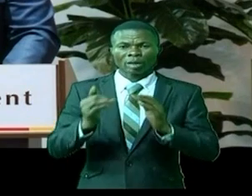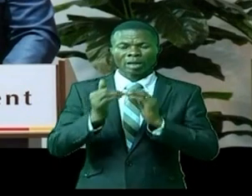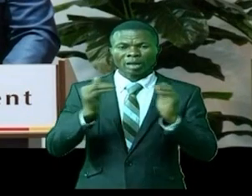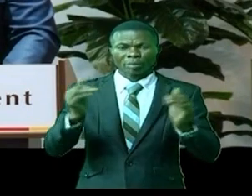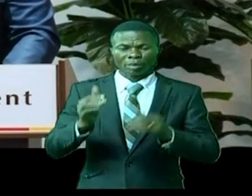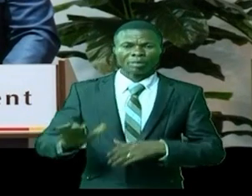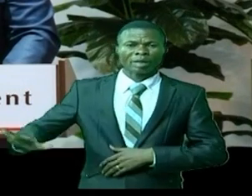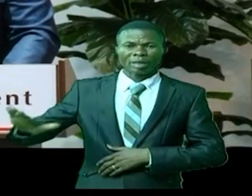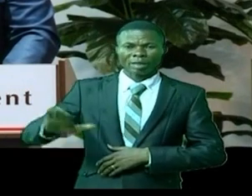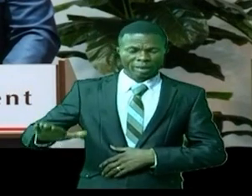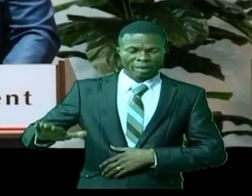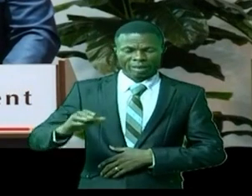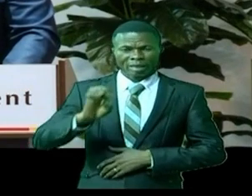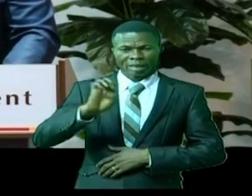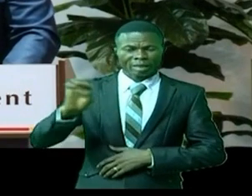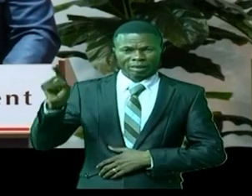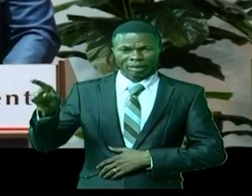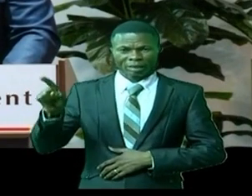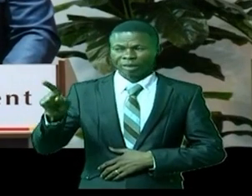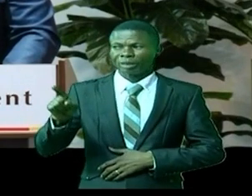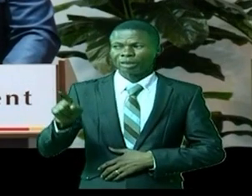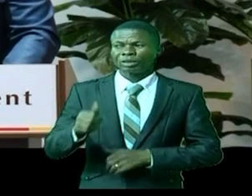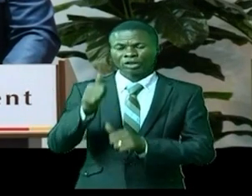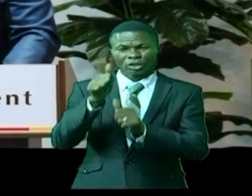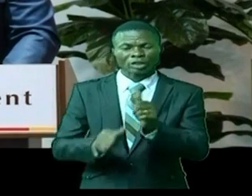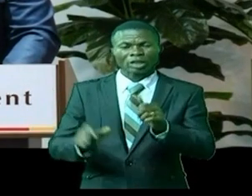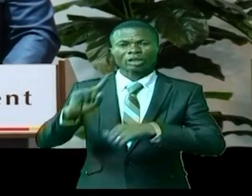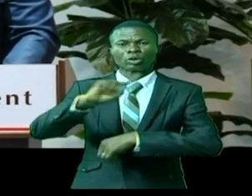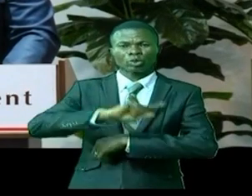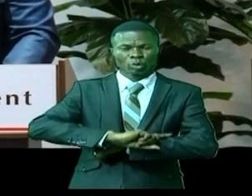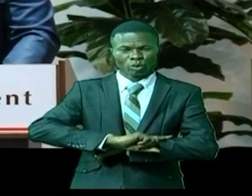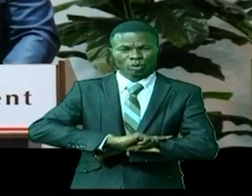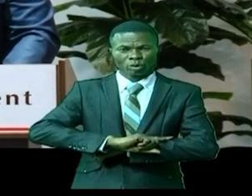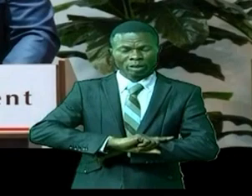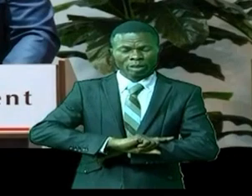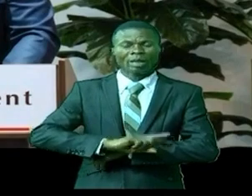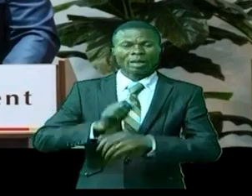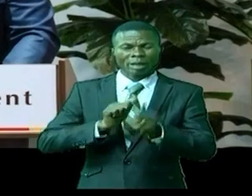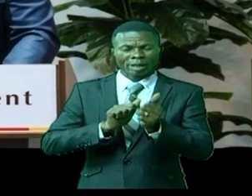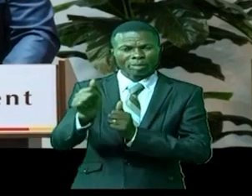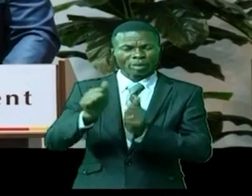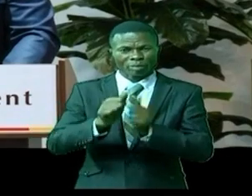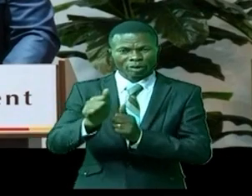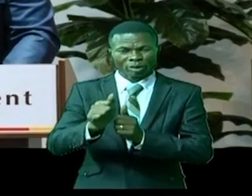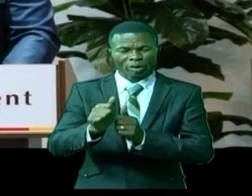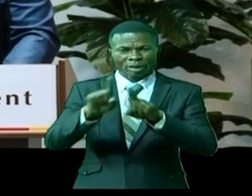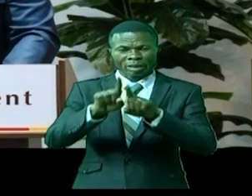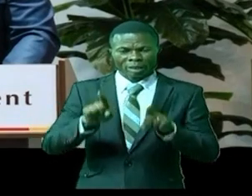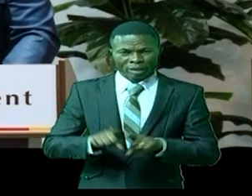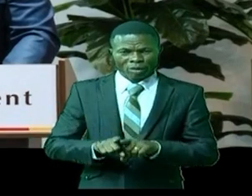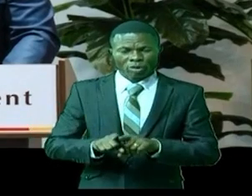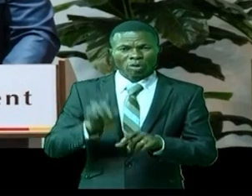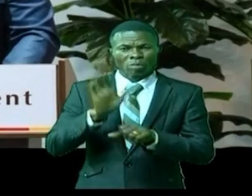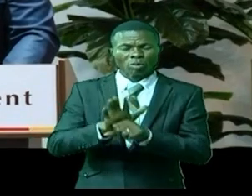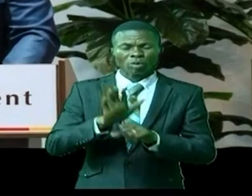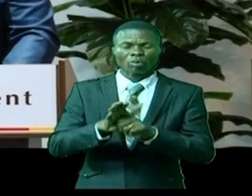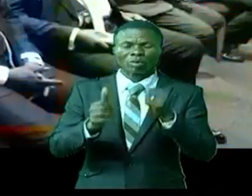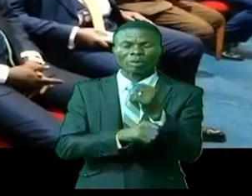état de siège. Car chaque jour qui passe et qui compte son lot de